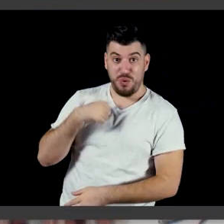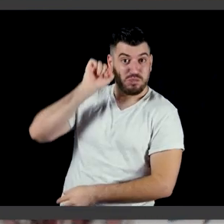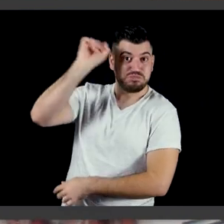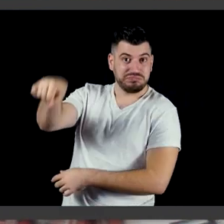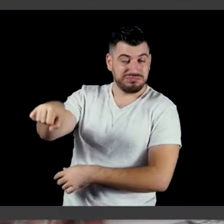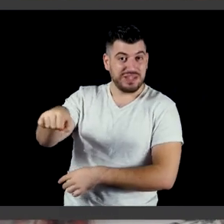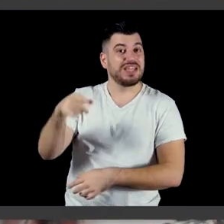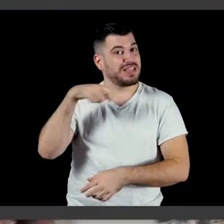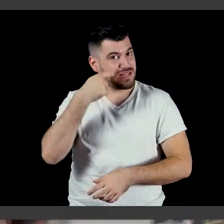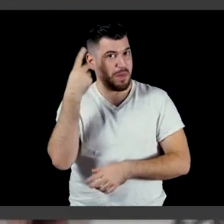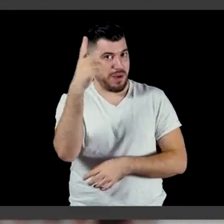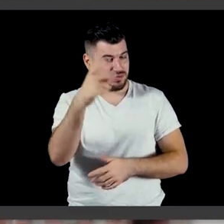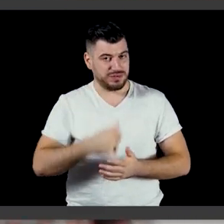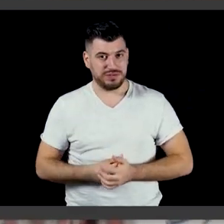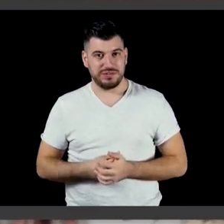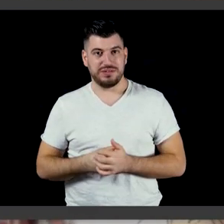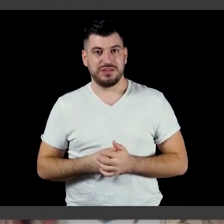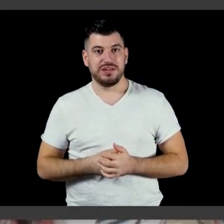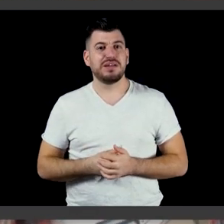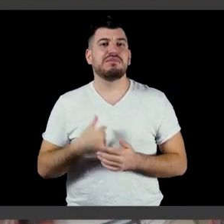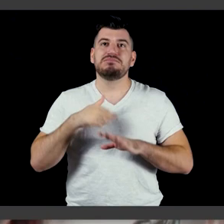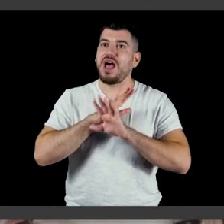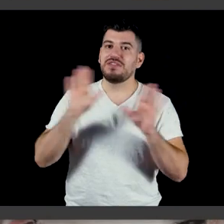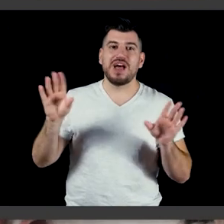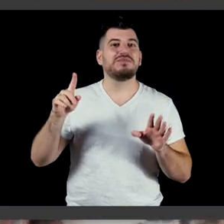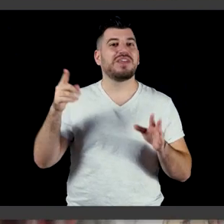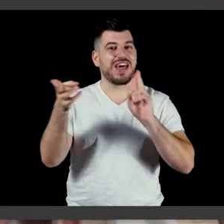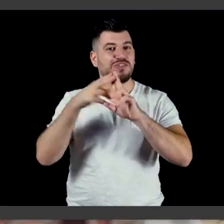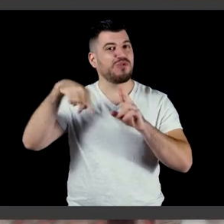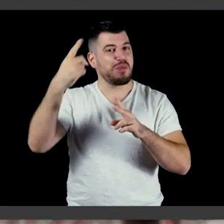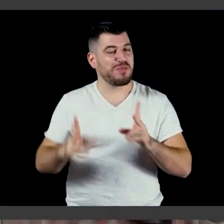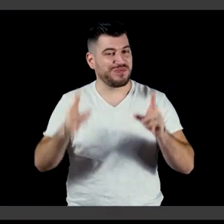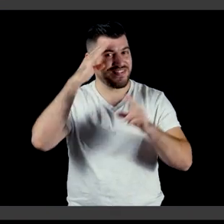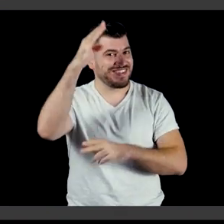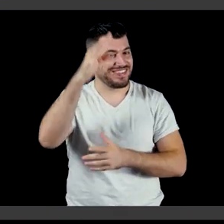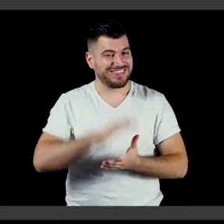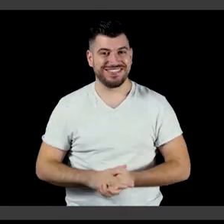πορτοκαλόπιτα και στη μαμά σας. Και αυτά. Τα λέμε στο επόμενο επεισόδιο. Γεια σας.